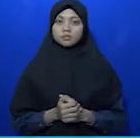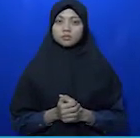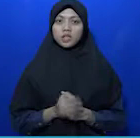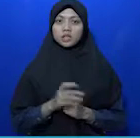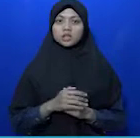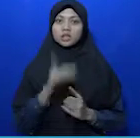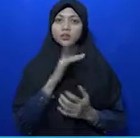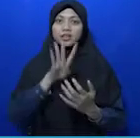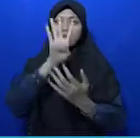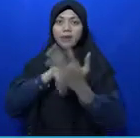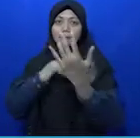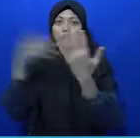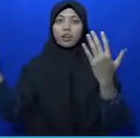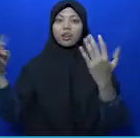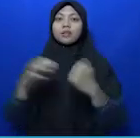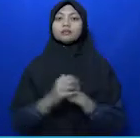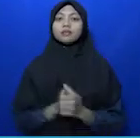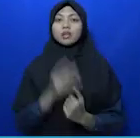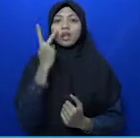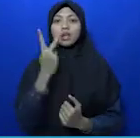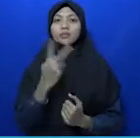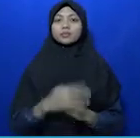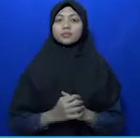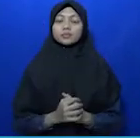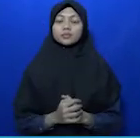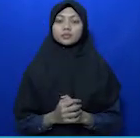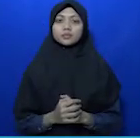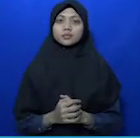Tabel tadi 6